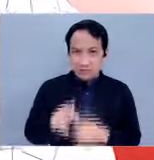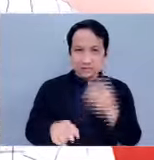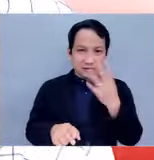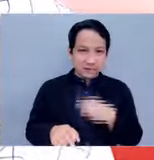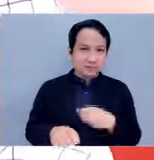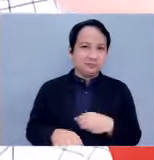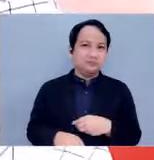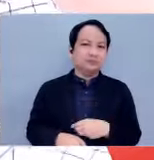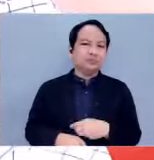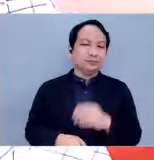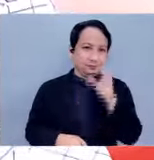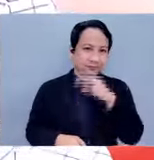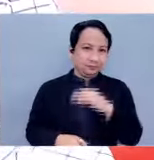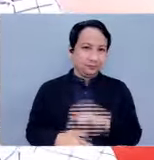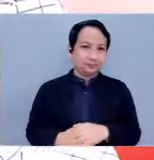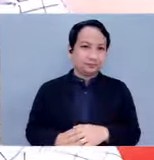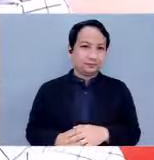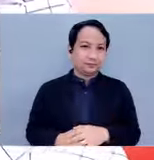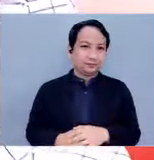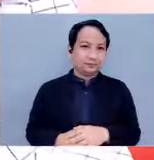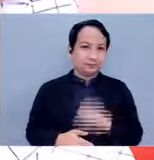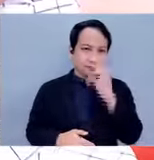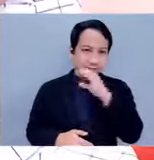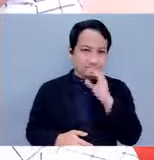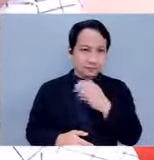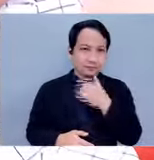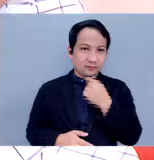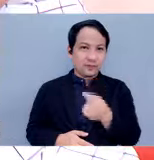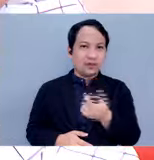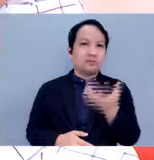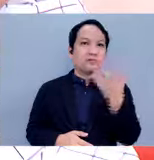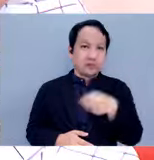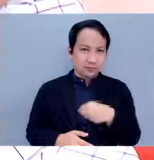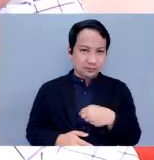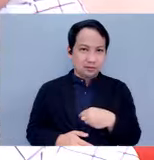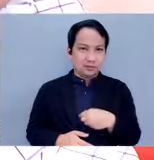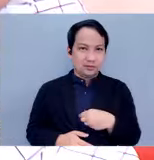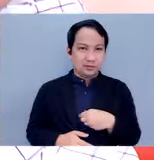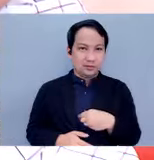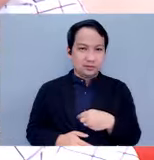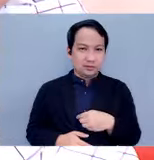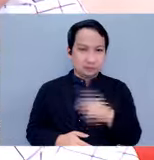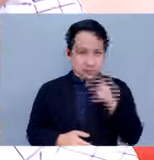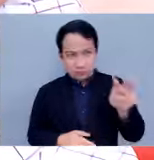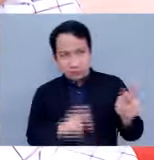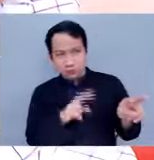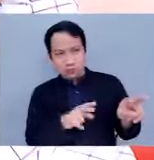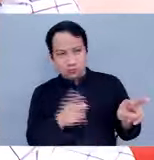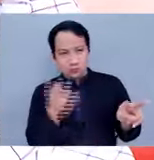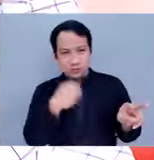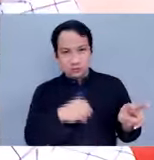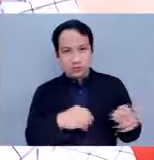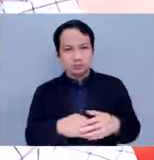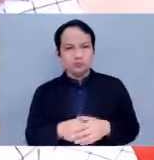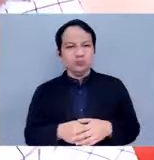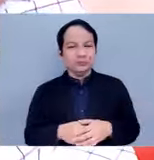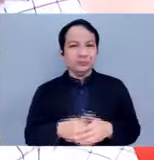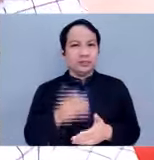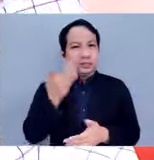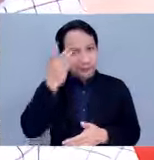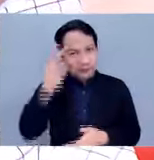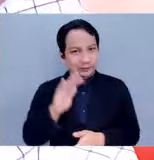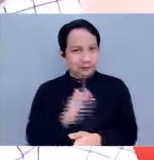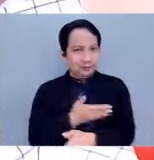Cebu. Walang Cebuano, Cebuana na talaga namang hindi looker. Yung pag nakita mo, ganda, tapos ang gagaling pa kumanta. Oo, ang